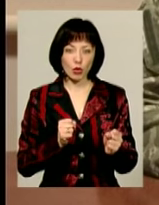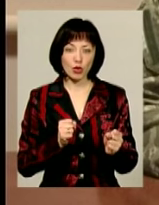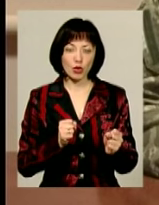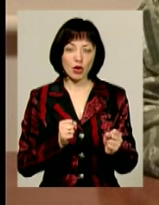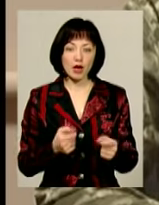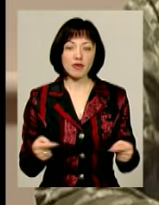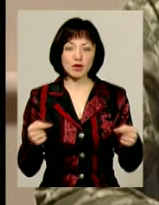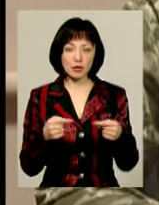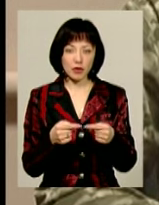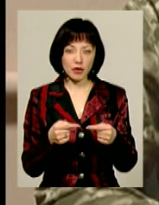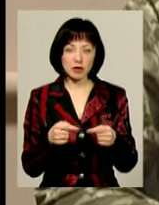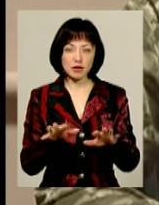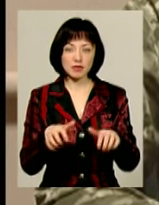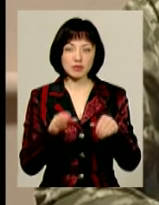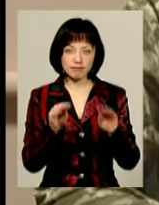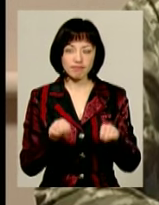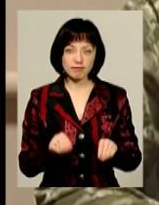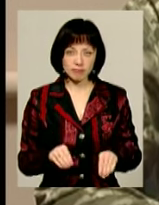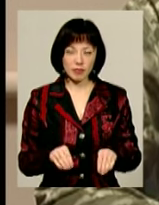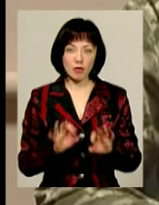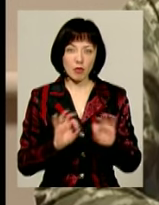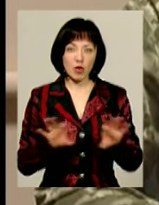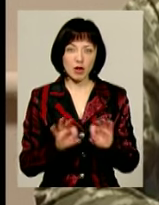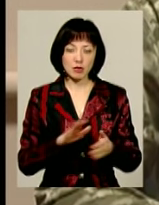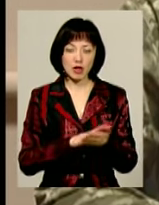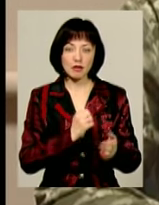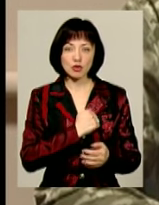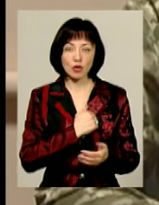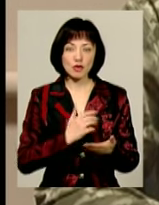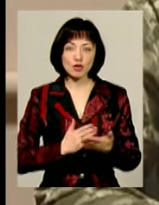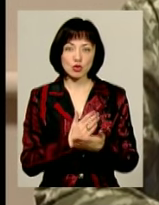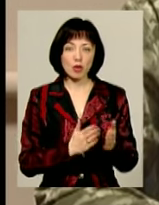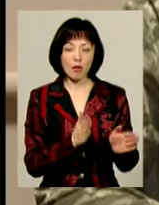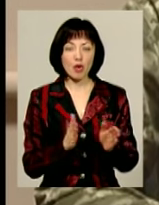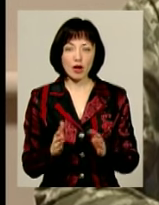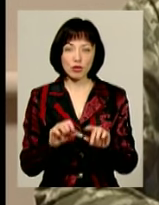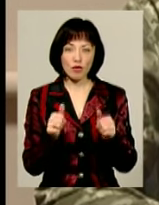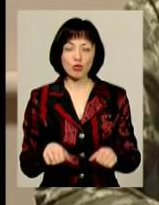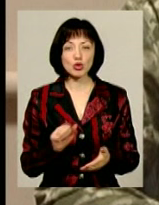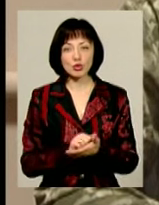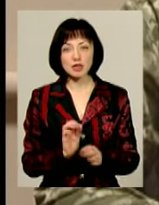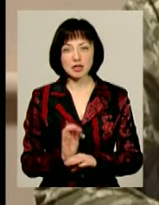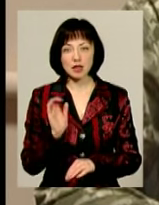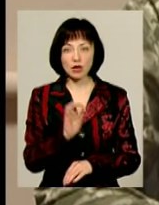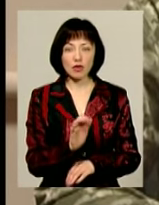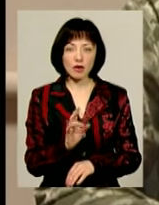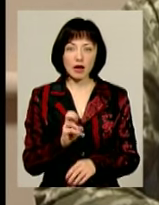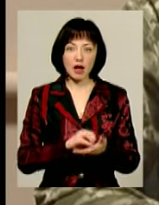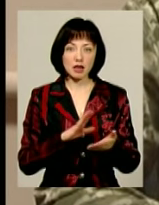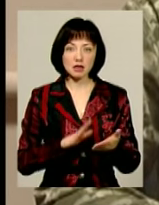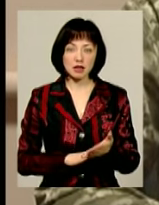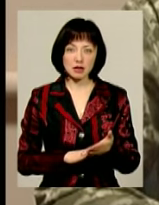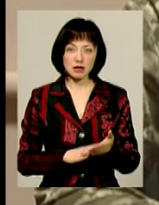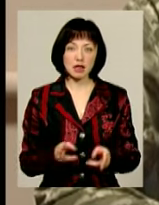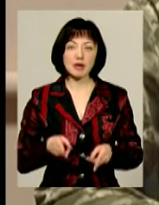відповідно, відбирається пояснення і в подальшому військову службу правопорядку оформлюють документи і скеровують для реєстрації